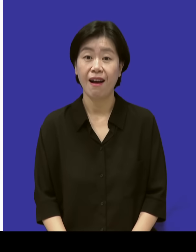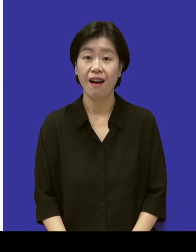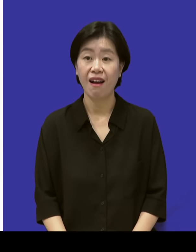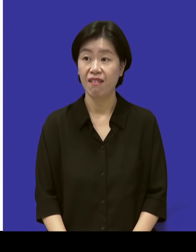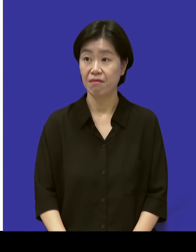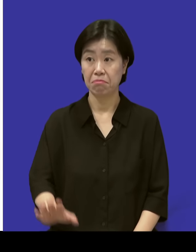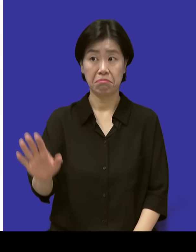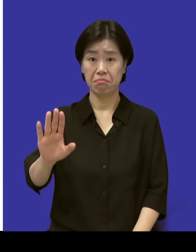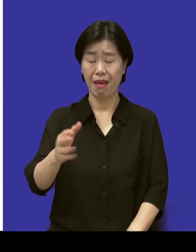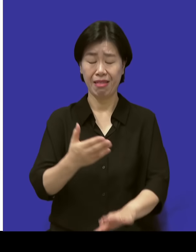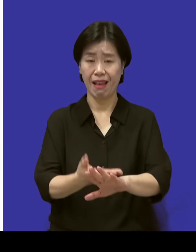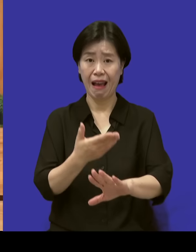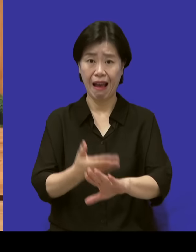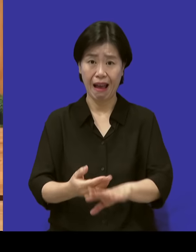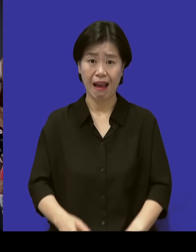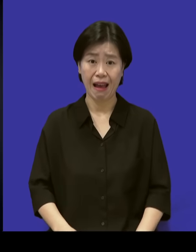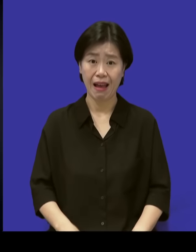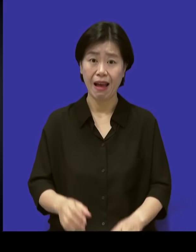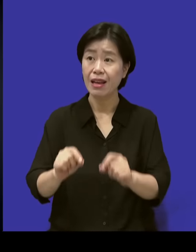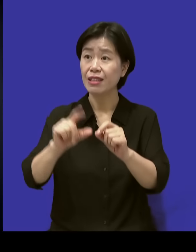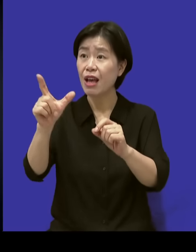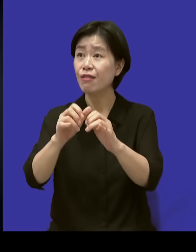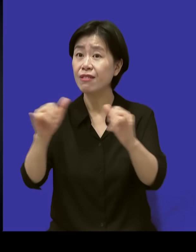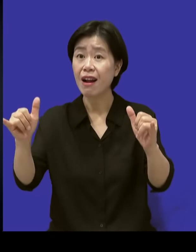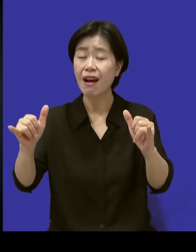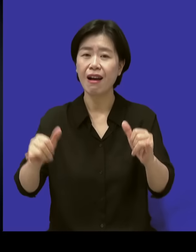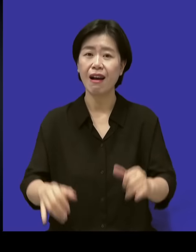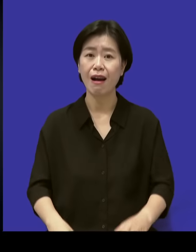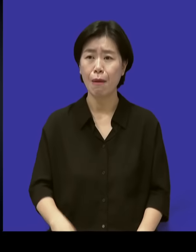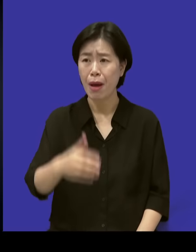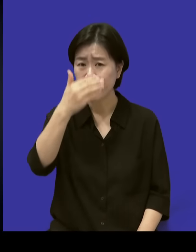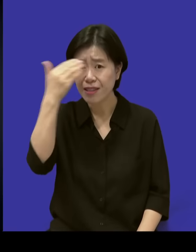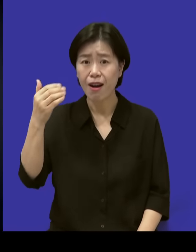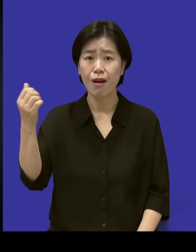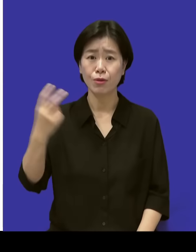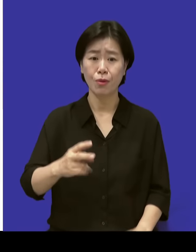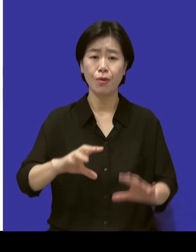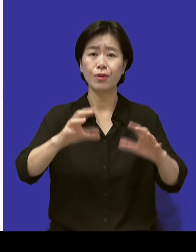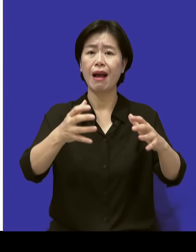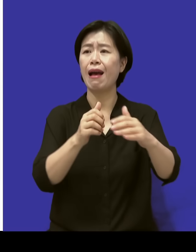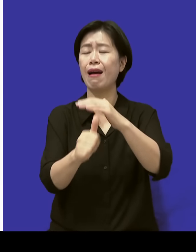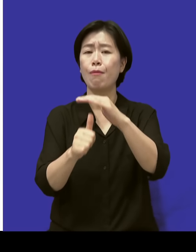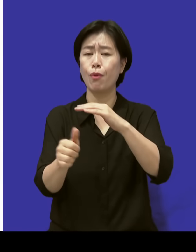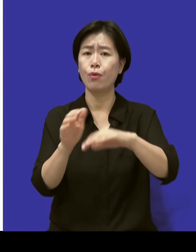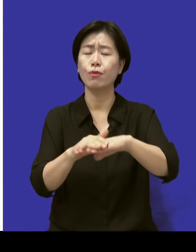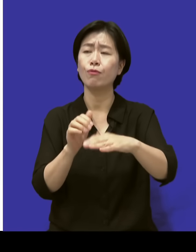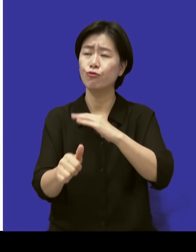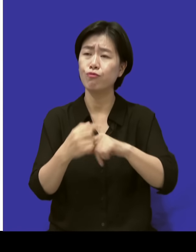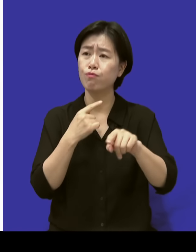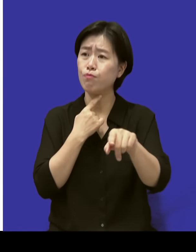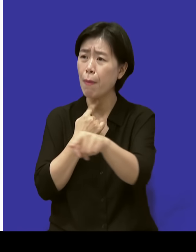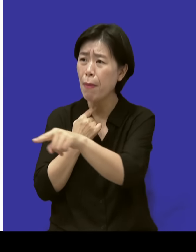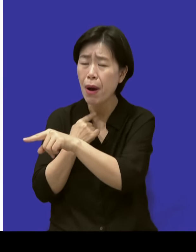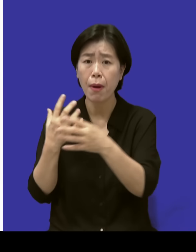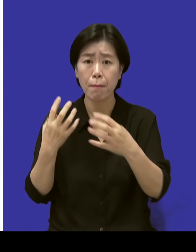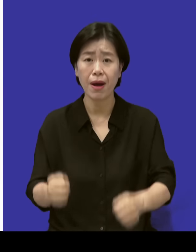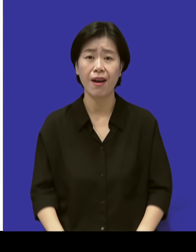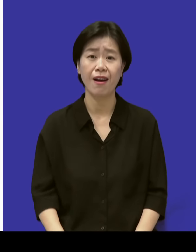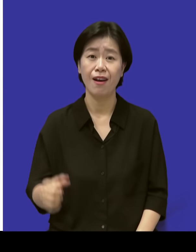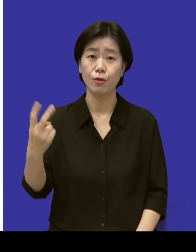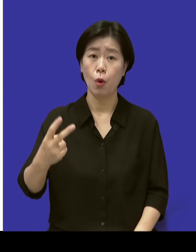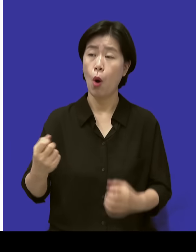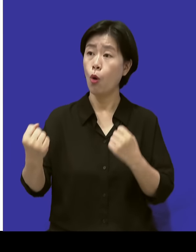대부분 막 국가대표, 격투기 선수 추성훈 씨도 나오고 추성훈 씨도 나오고 그리고 이제 운동 유튜버들